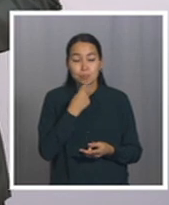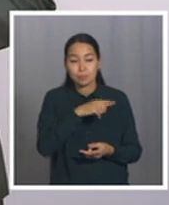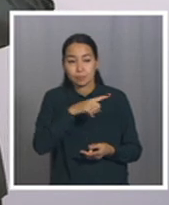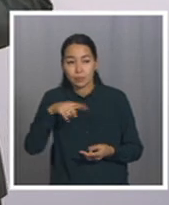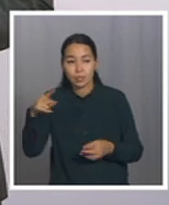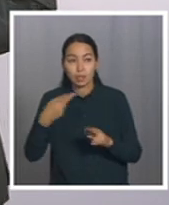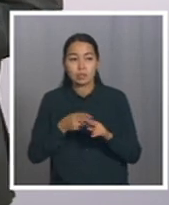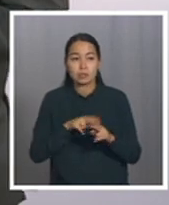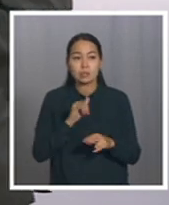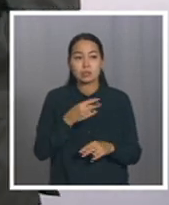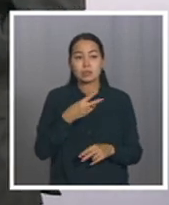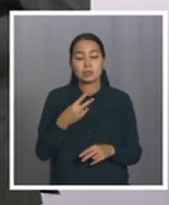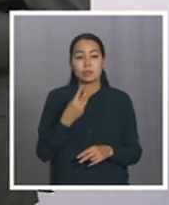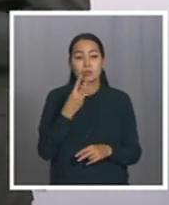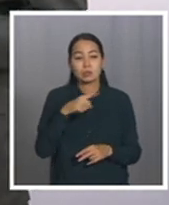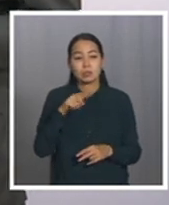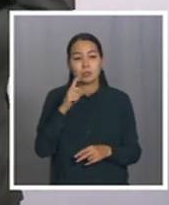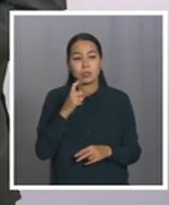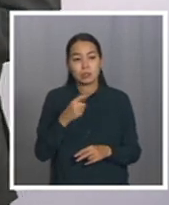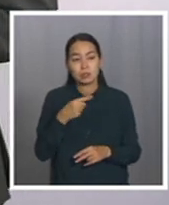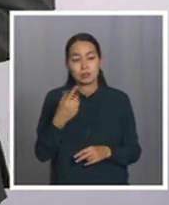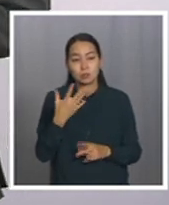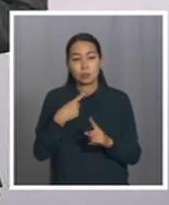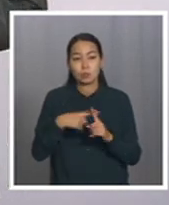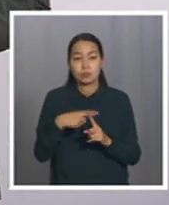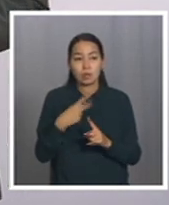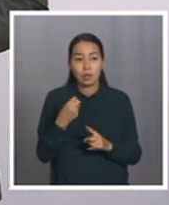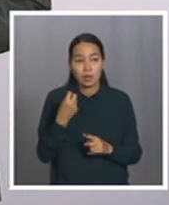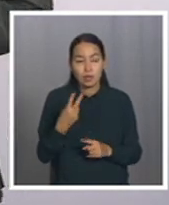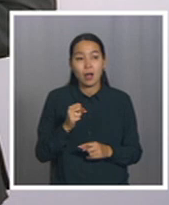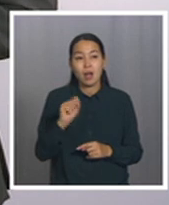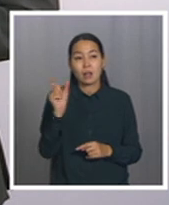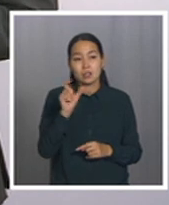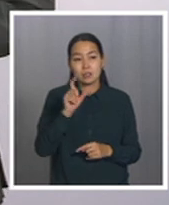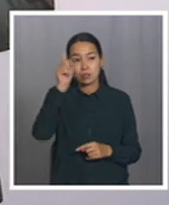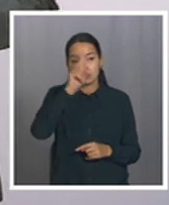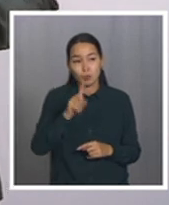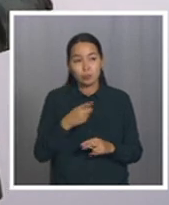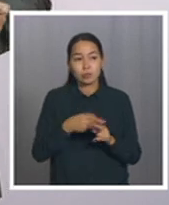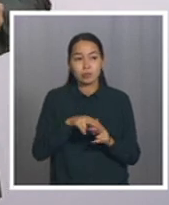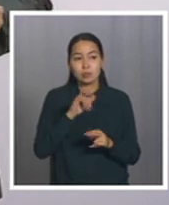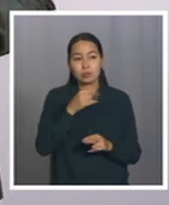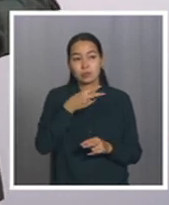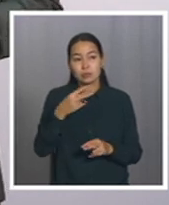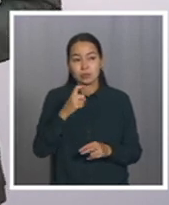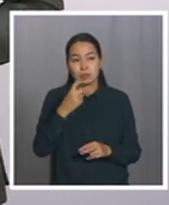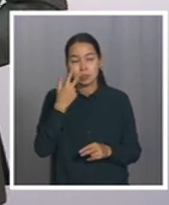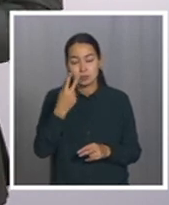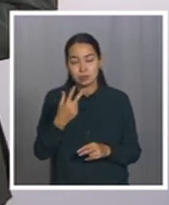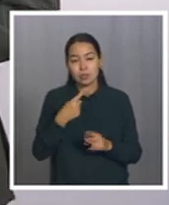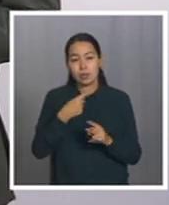астында x азайтылған 5 қосылған 2 функциясының графигі, ал көк түспен берілген ол бізде x куб азайтылған 6x квадрат қосылған